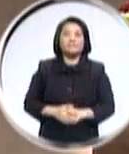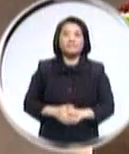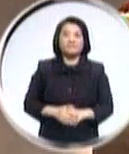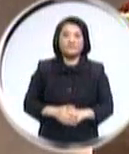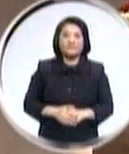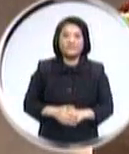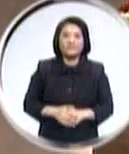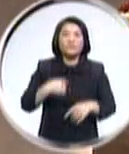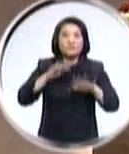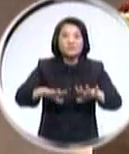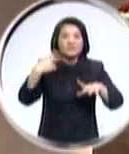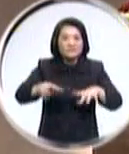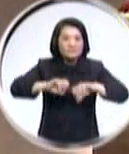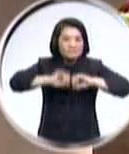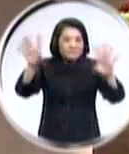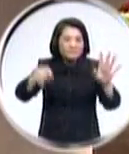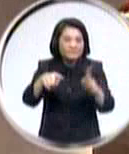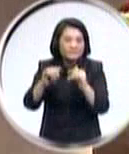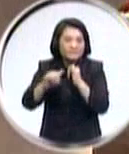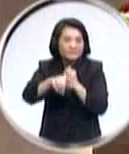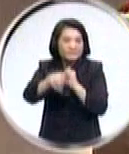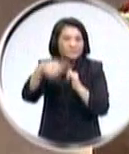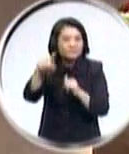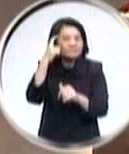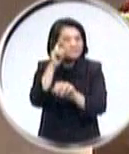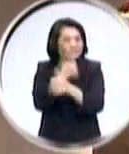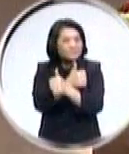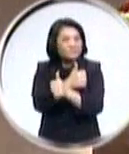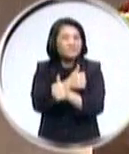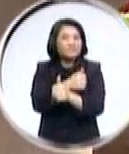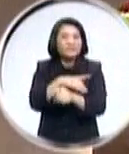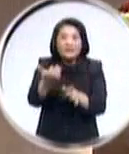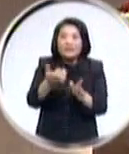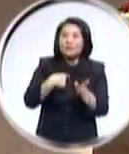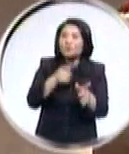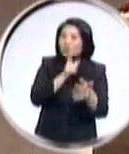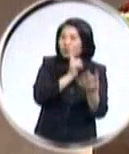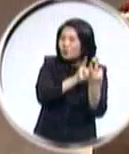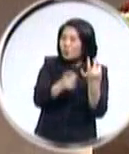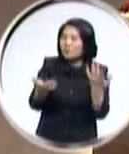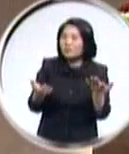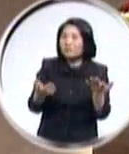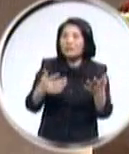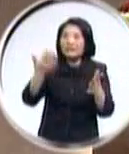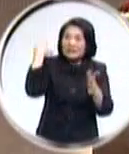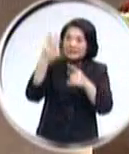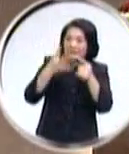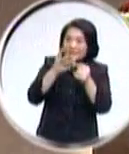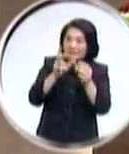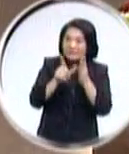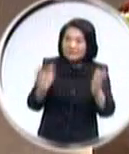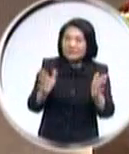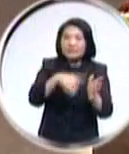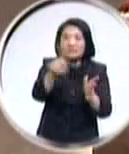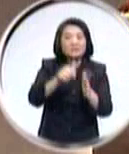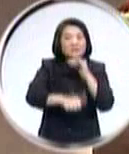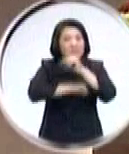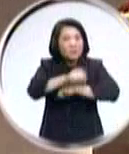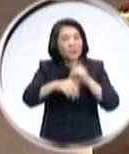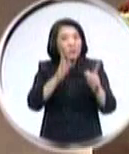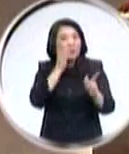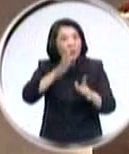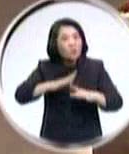在我要再请国人同胞再思考一次刚才的问题，过去的四年你过得